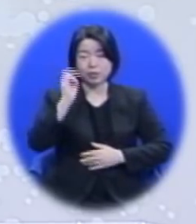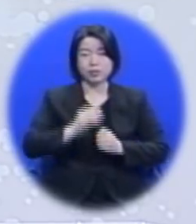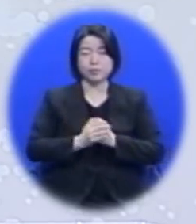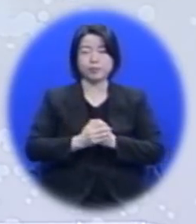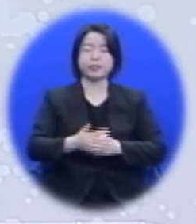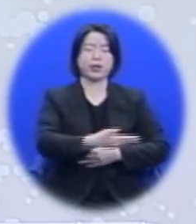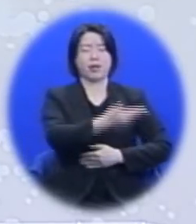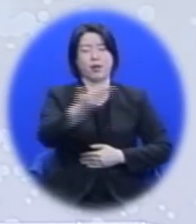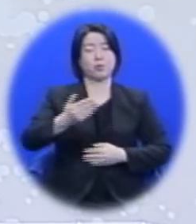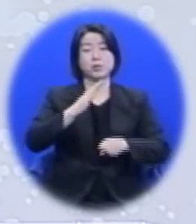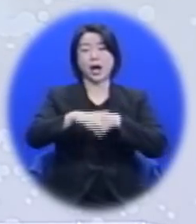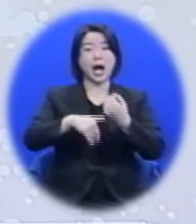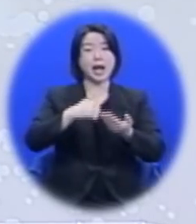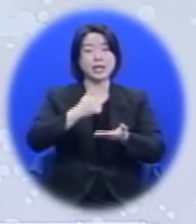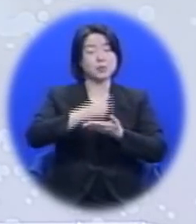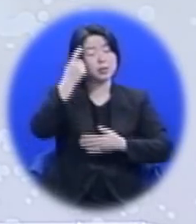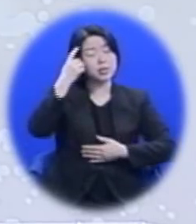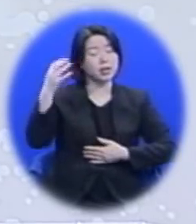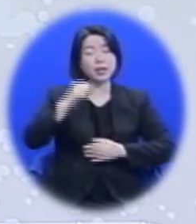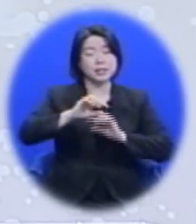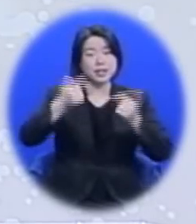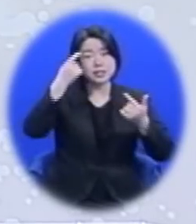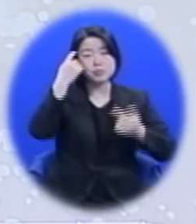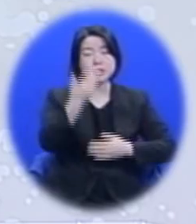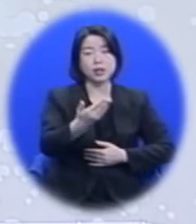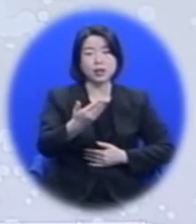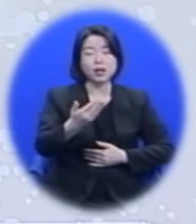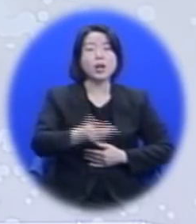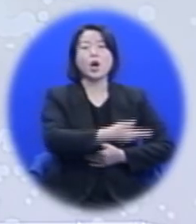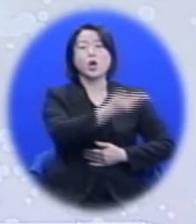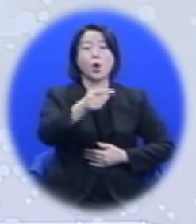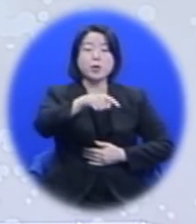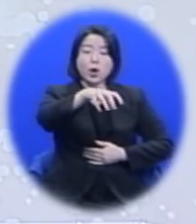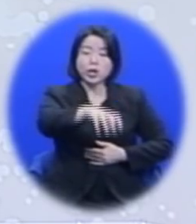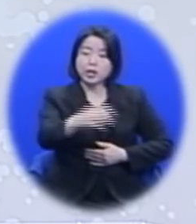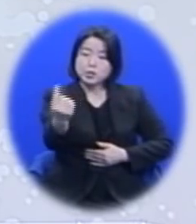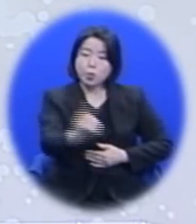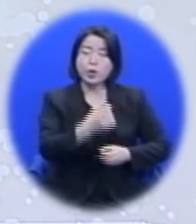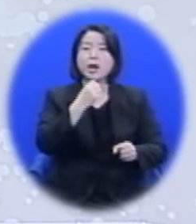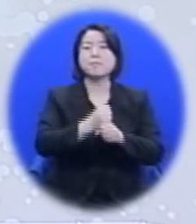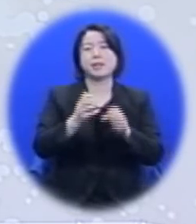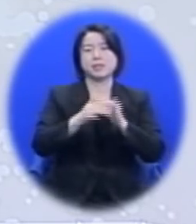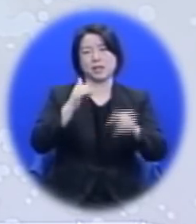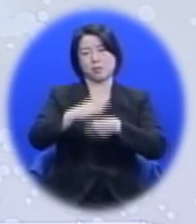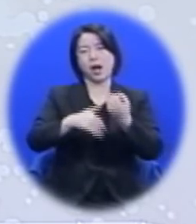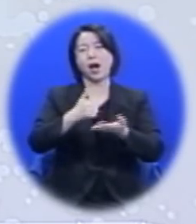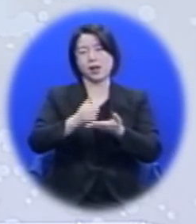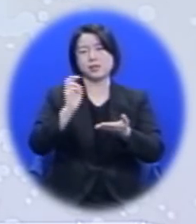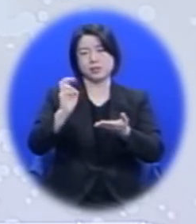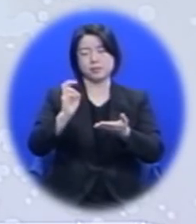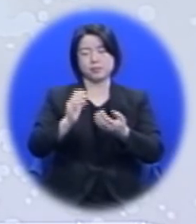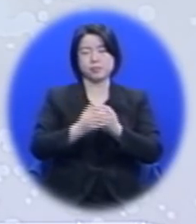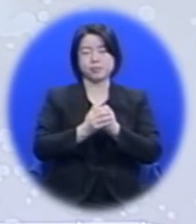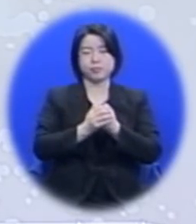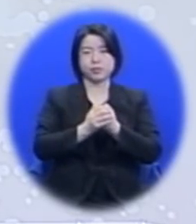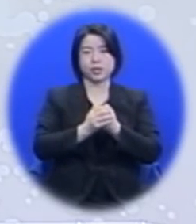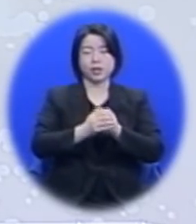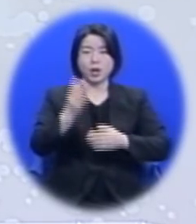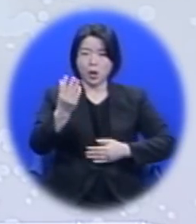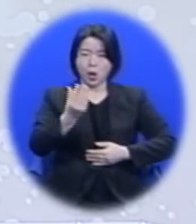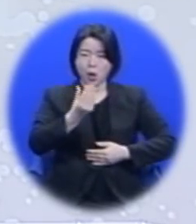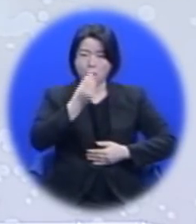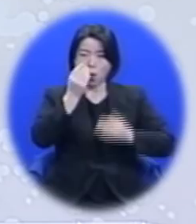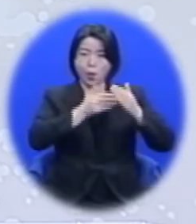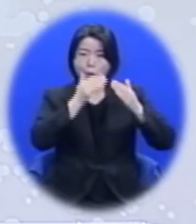여러분, 하나님이라고 생각하지 않으세요? 여러분을 여기까지 오게 하신 분이. 성공의 아주 참 뛰어난